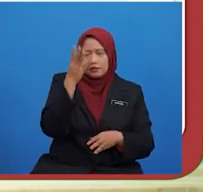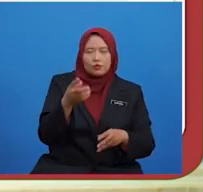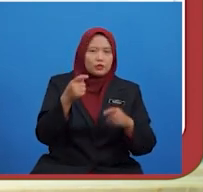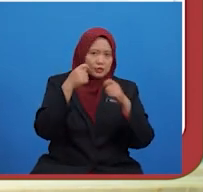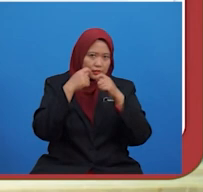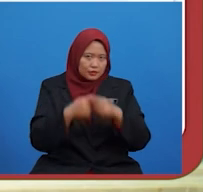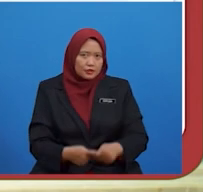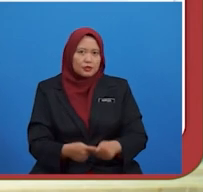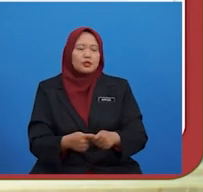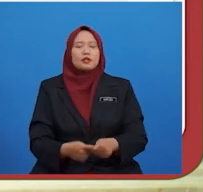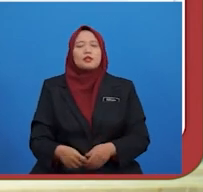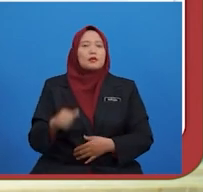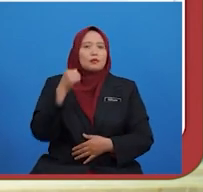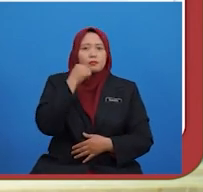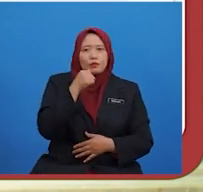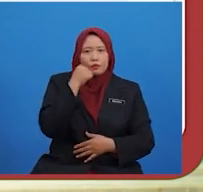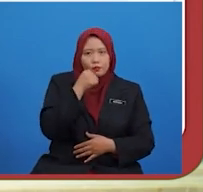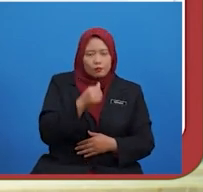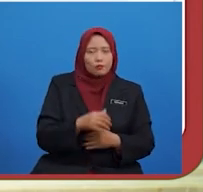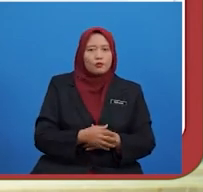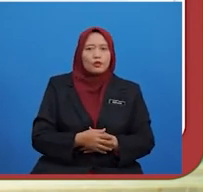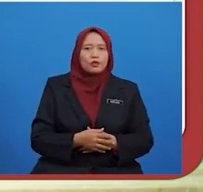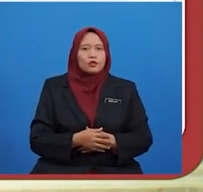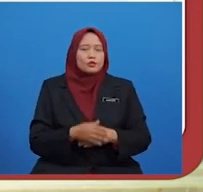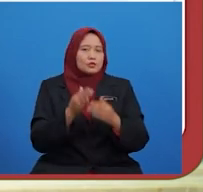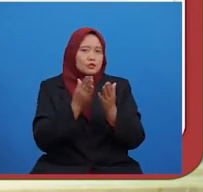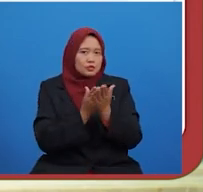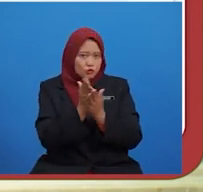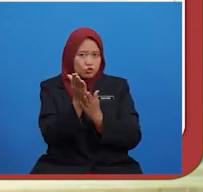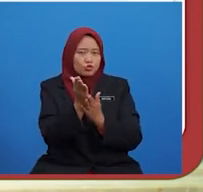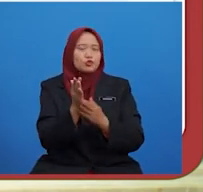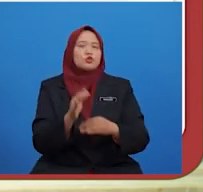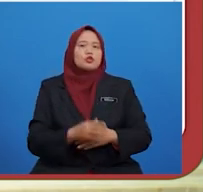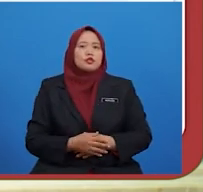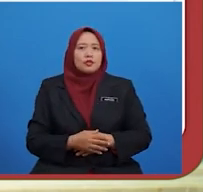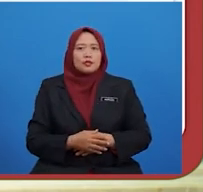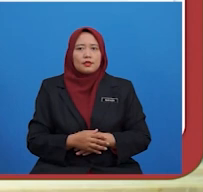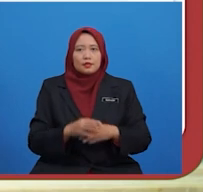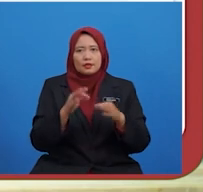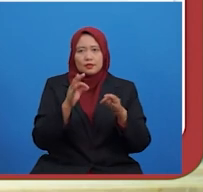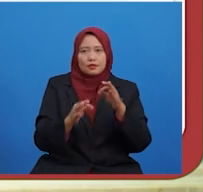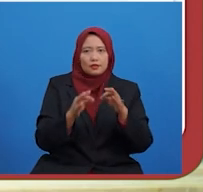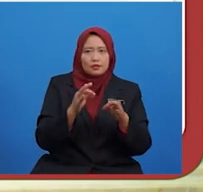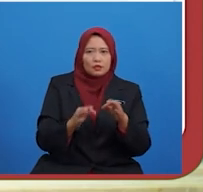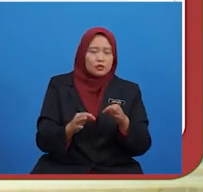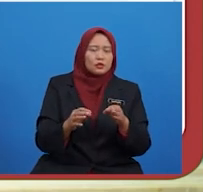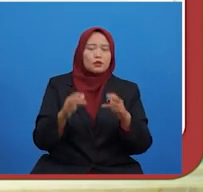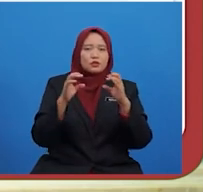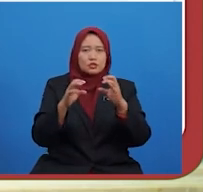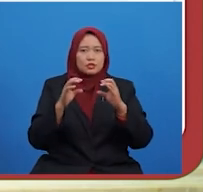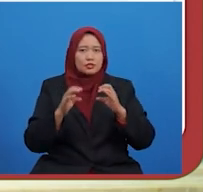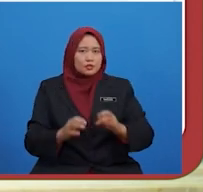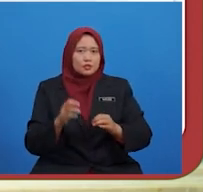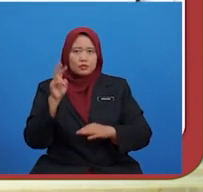diumpukkan dengan nilai perempuan secara serentak. Perhatikan pula kaedah yang